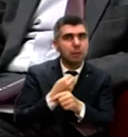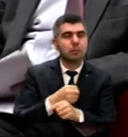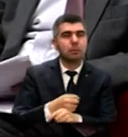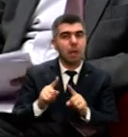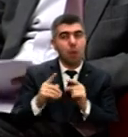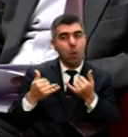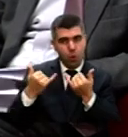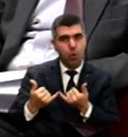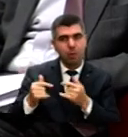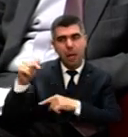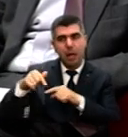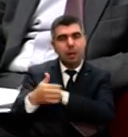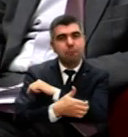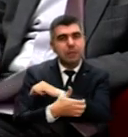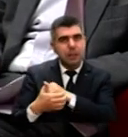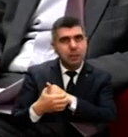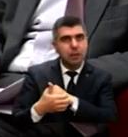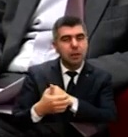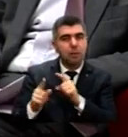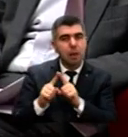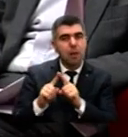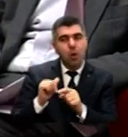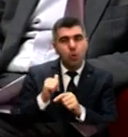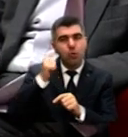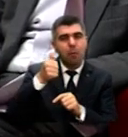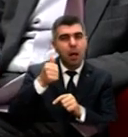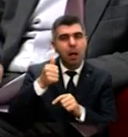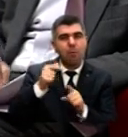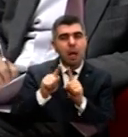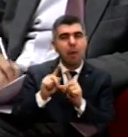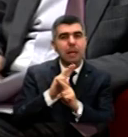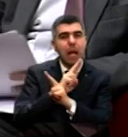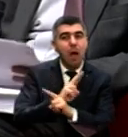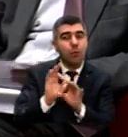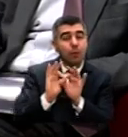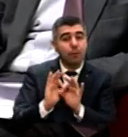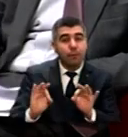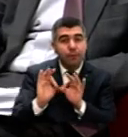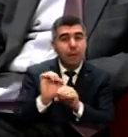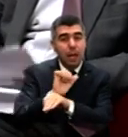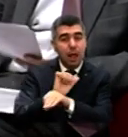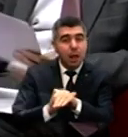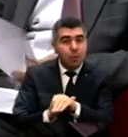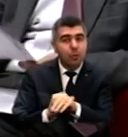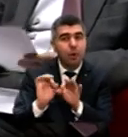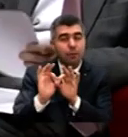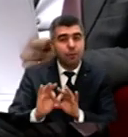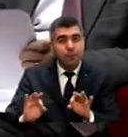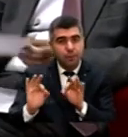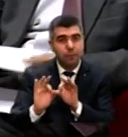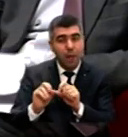اليوم، ولكن غدا ملي ما يقدش يخدم ما عنده تقاعد ما عنده حتى شي حاجه، واخا دير الرماد ما